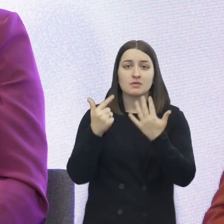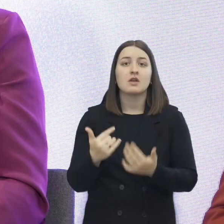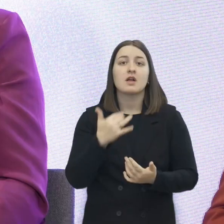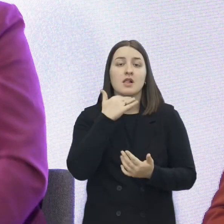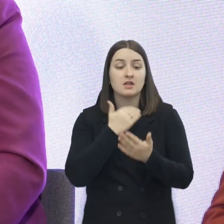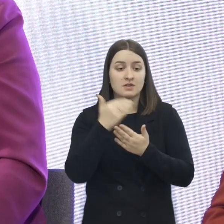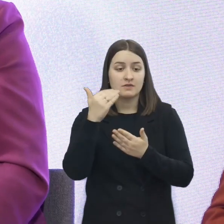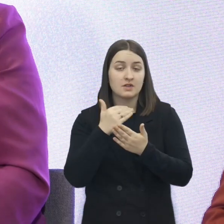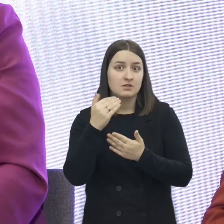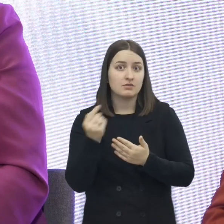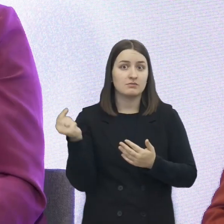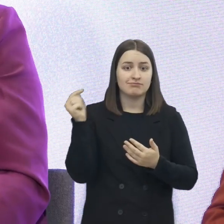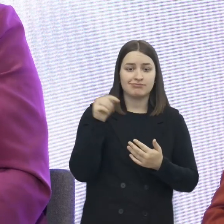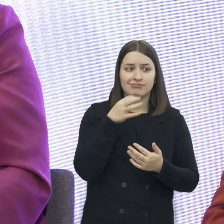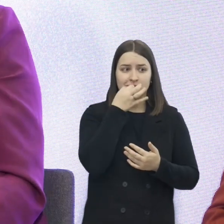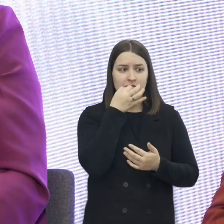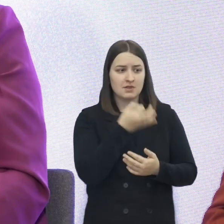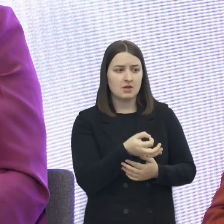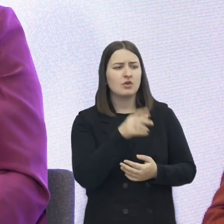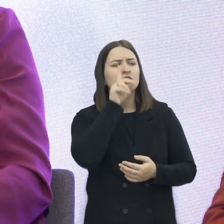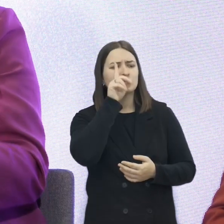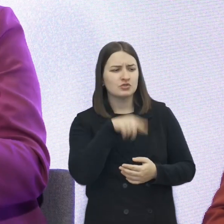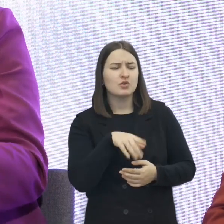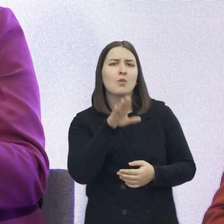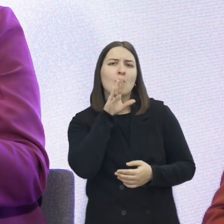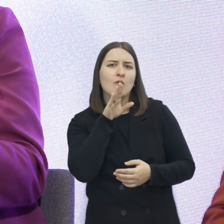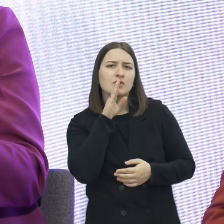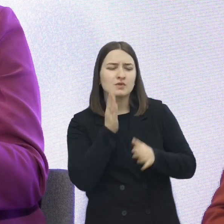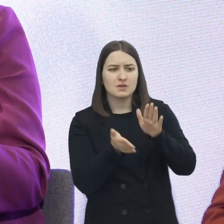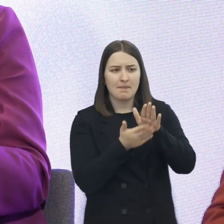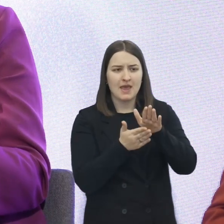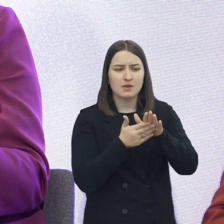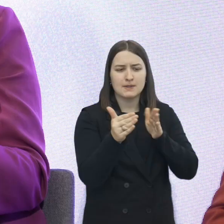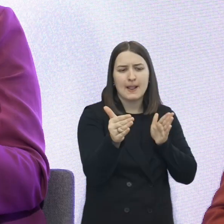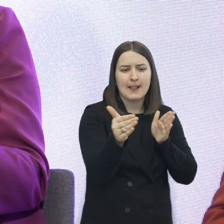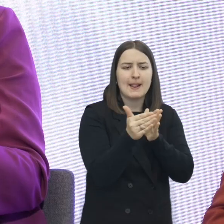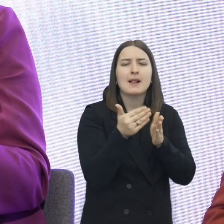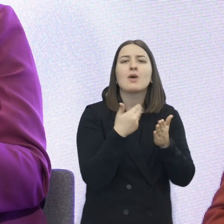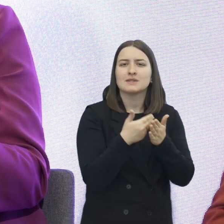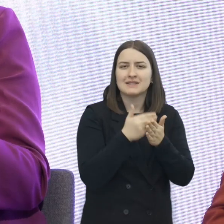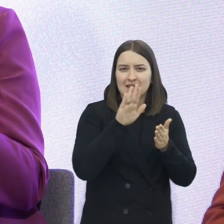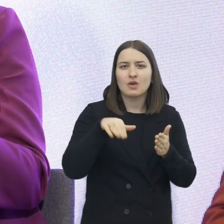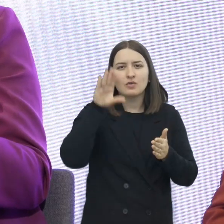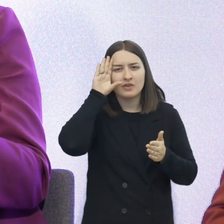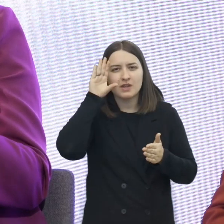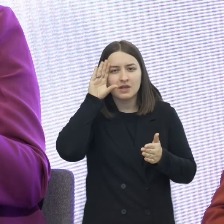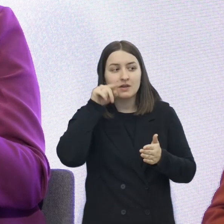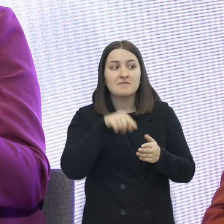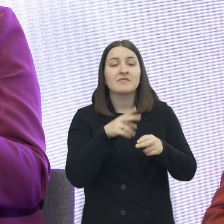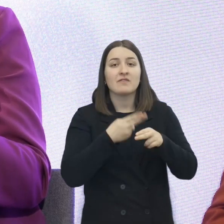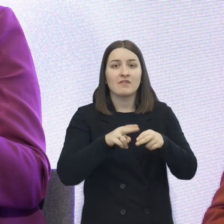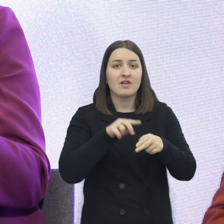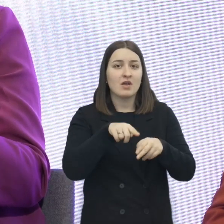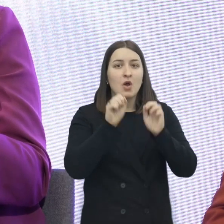kur ateina ir sako, ar žinote, kodėl moterų pėdos yra trumpesnės arba mažesnės? Ir sako, dėl to, kad jos